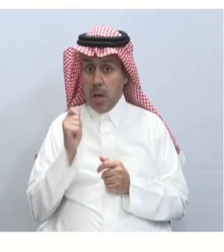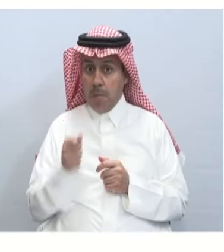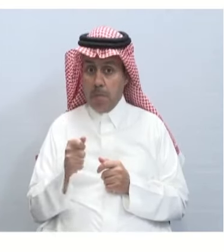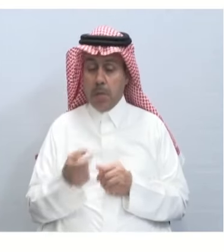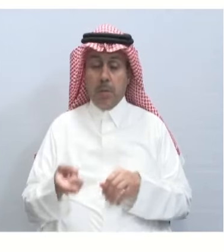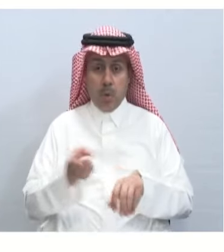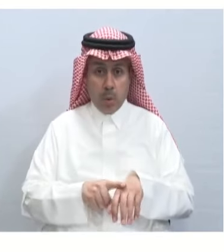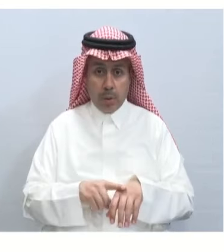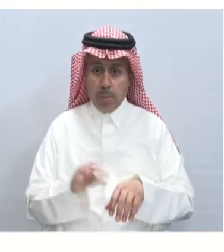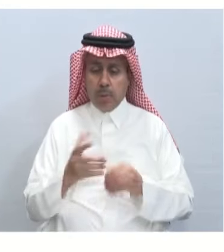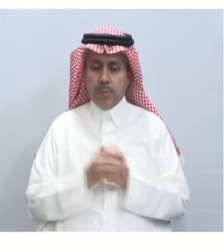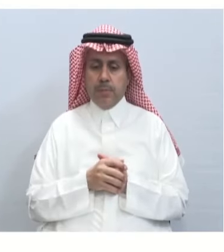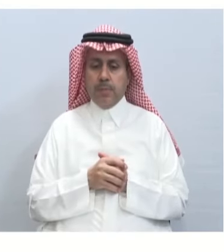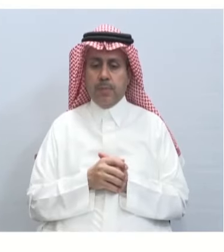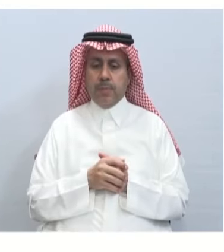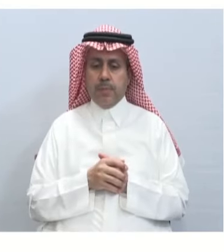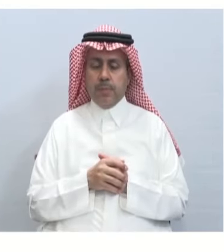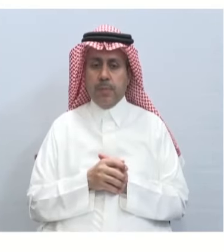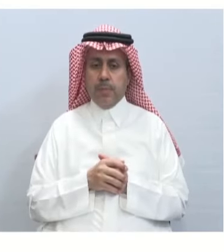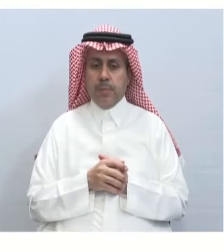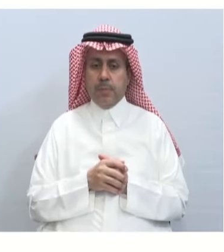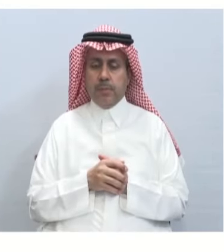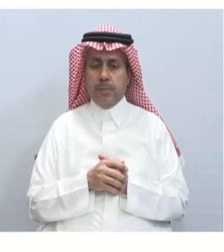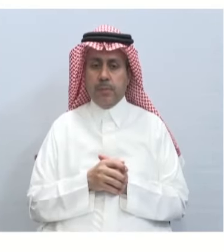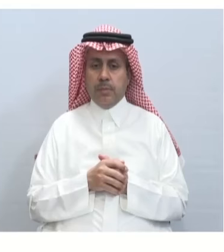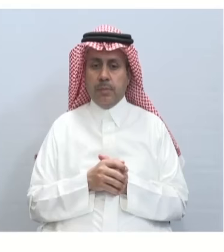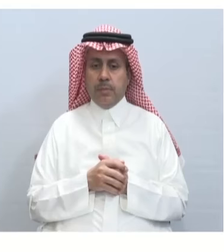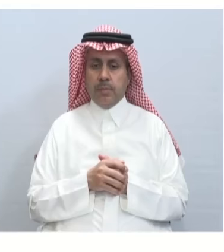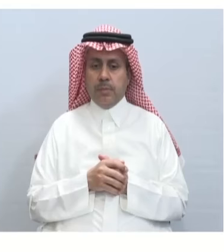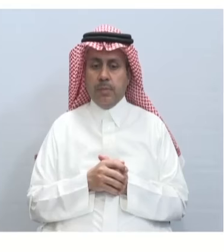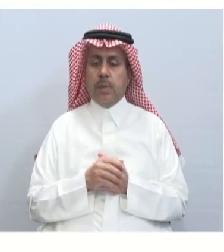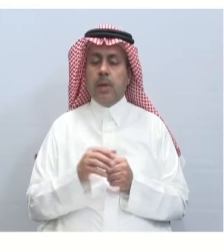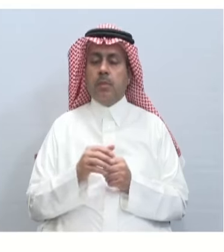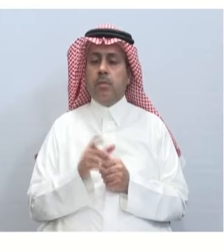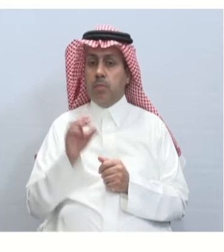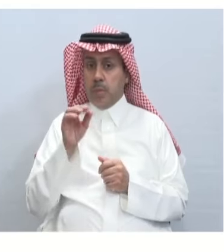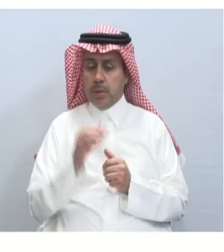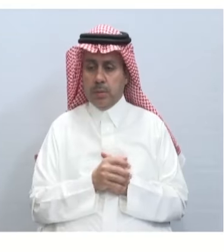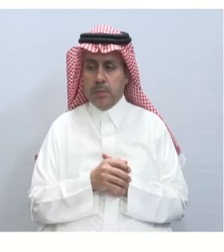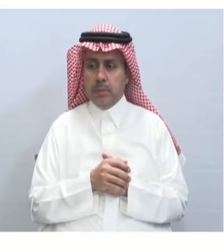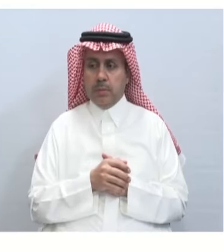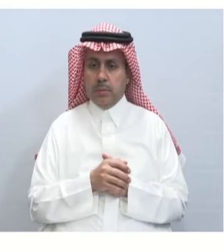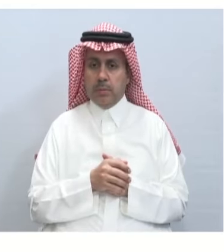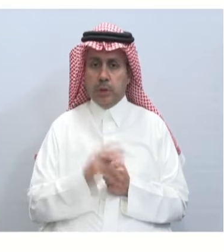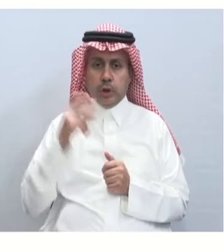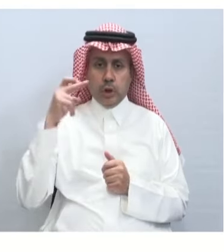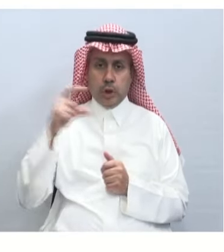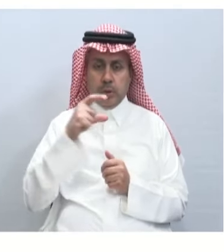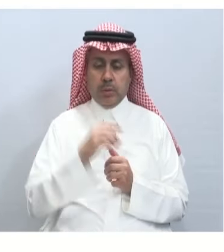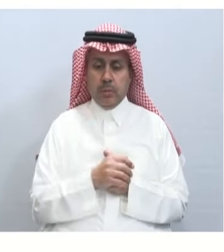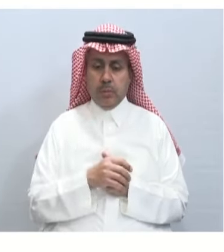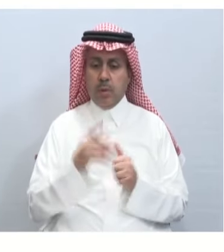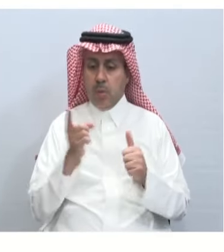يعيدها علينا بشكل سريع تفضلوا ممتاز جيد في